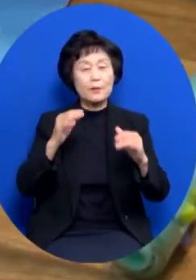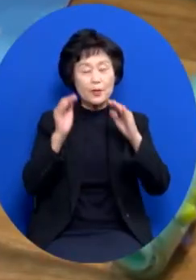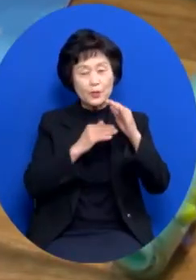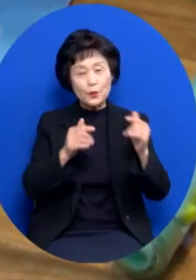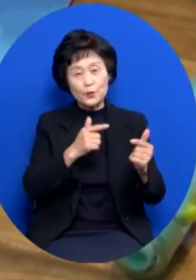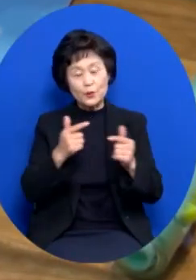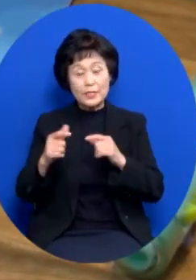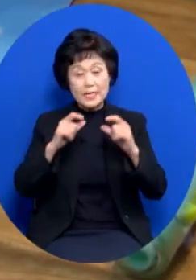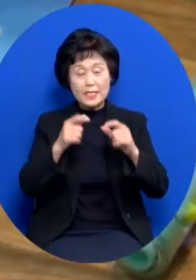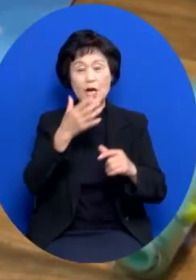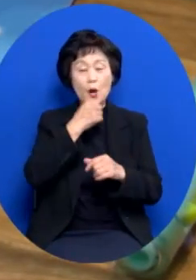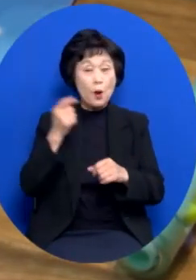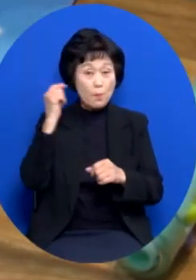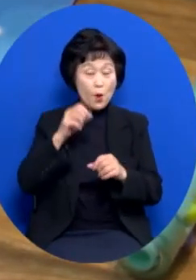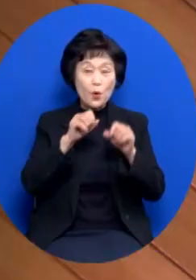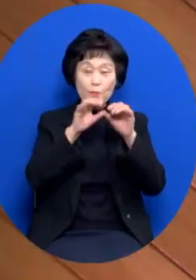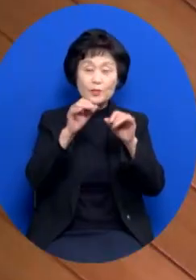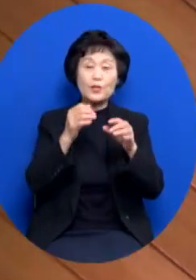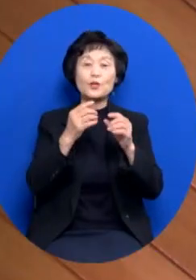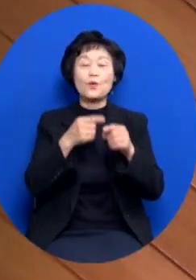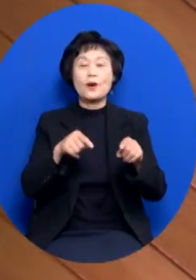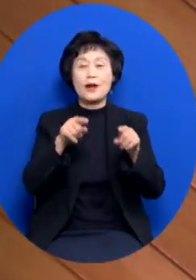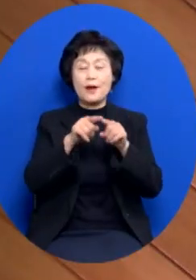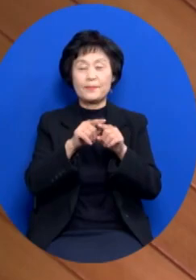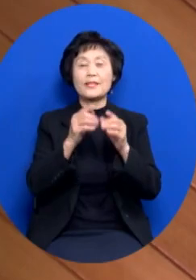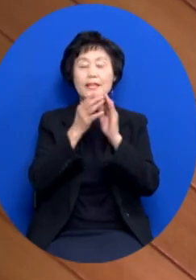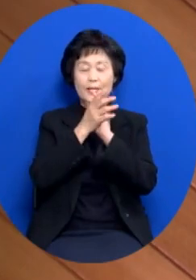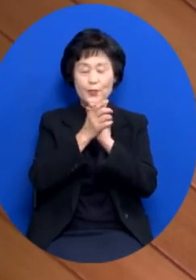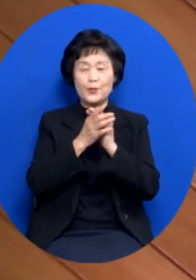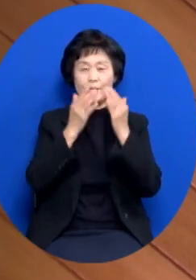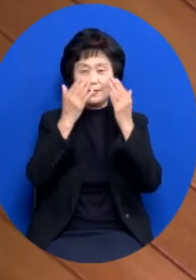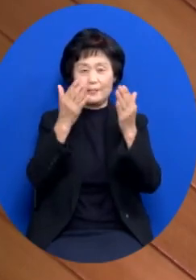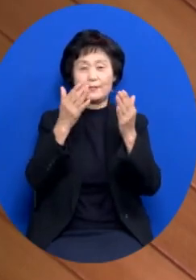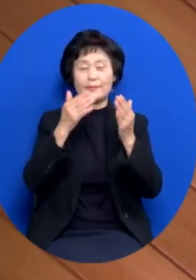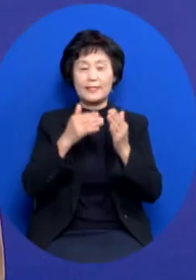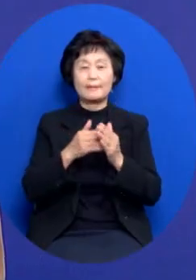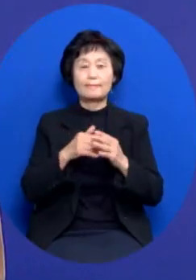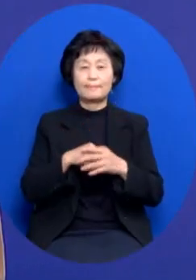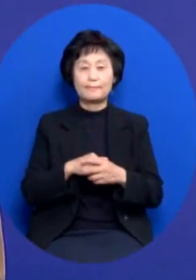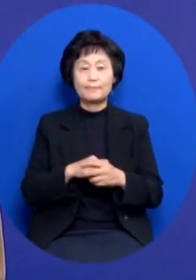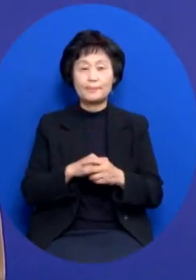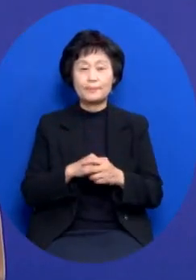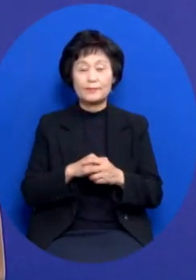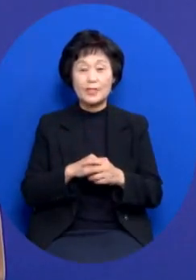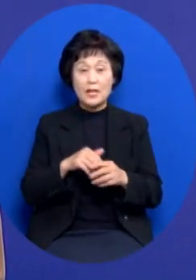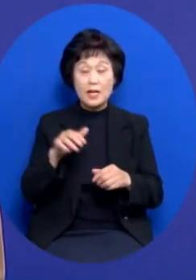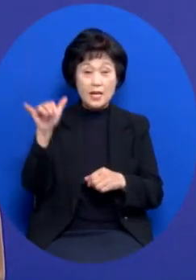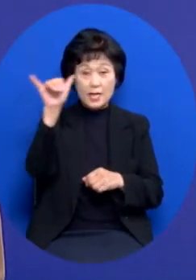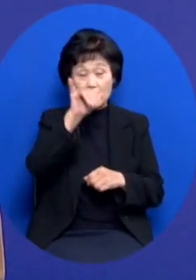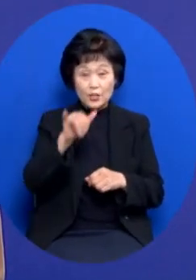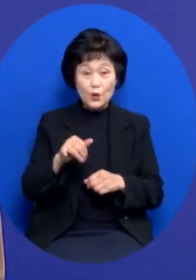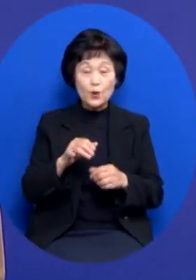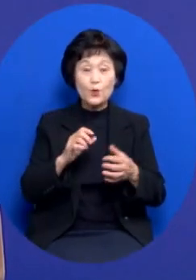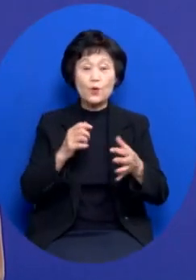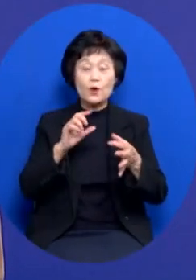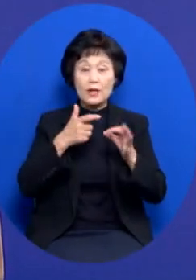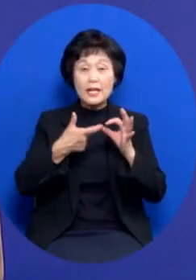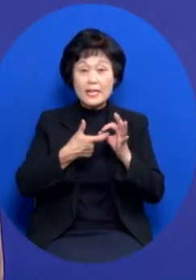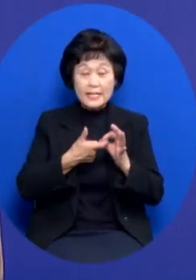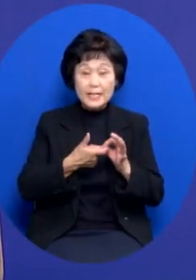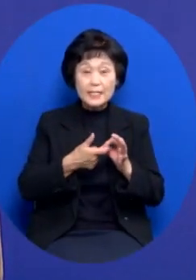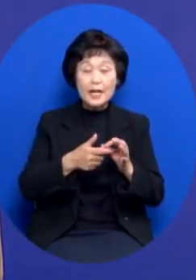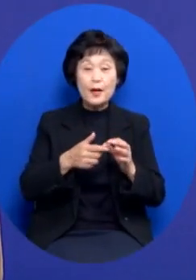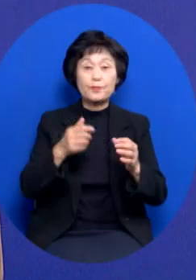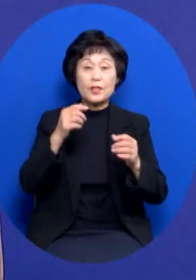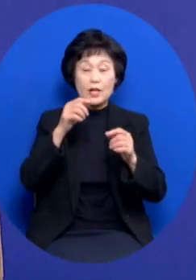지역 복음화와 개인의 신앙 성장을 위해 함께 기도했습니다. 전국 영남교직자협의회가